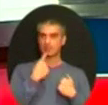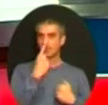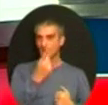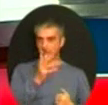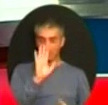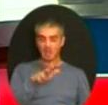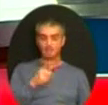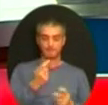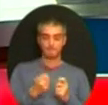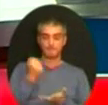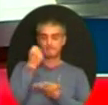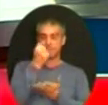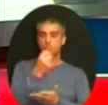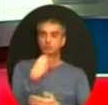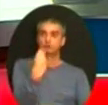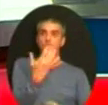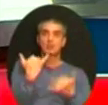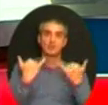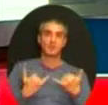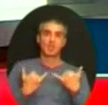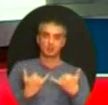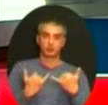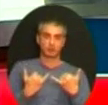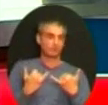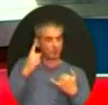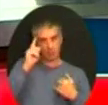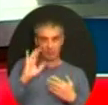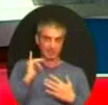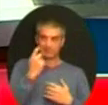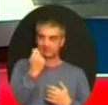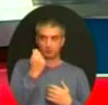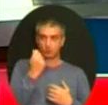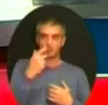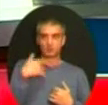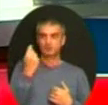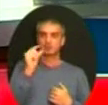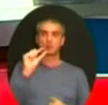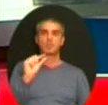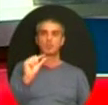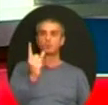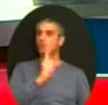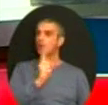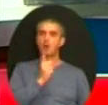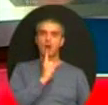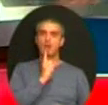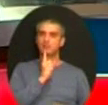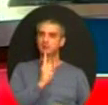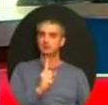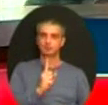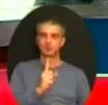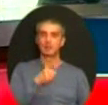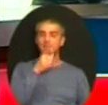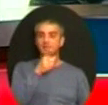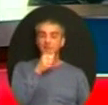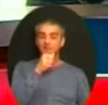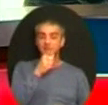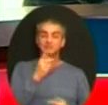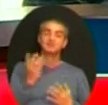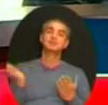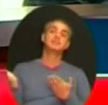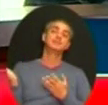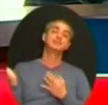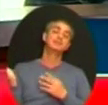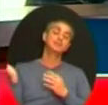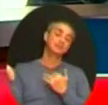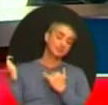לך שגם המימון שהם מקצים עכשיו, שאני לא יודע באיזה סכום הוא יהיה, אבל הוא יהיה סכום נמוך, לא יספיק. וזה יזמין,